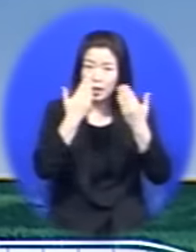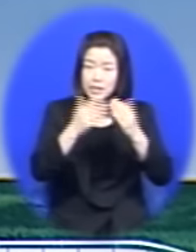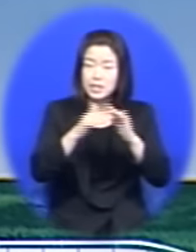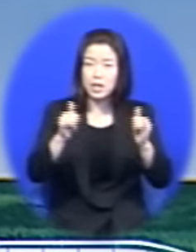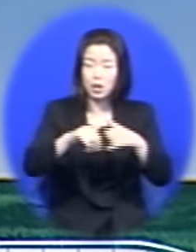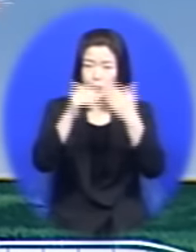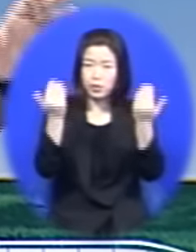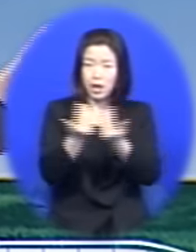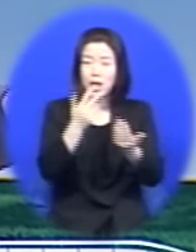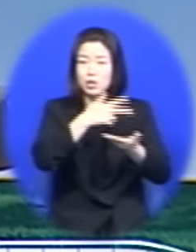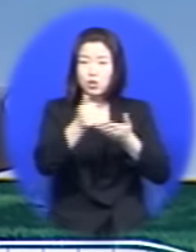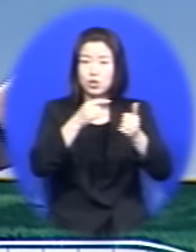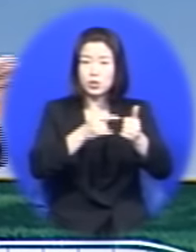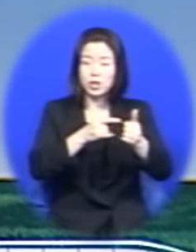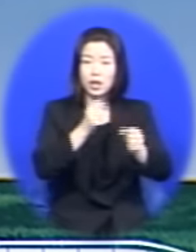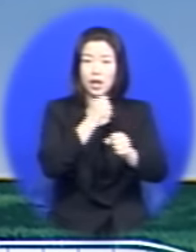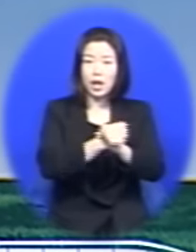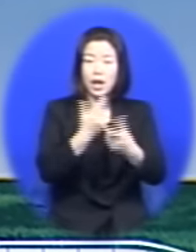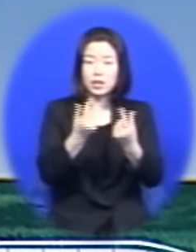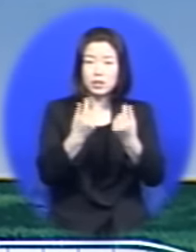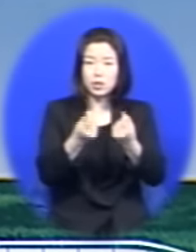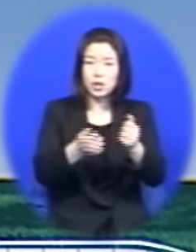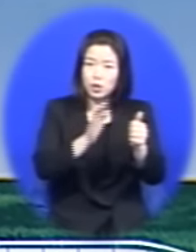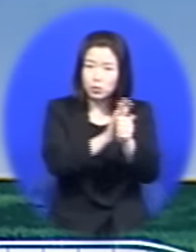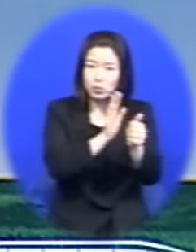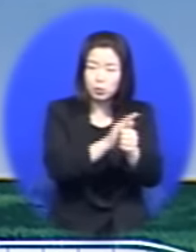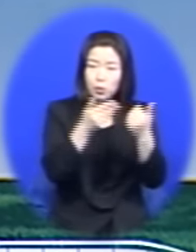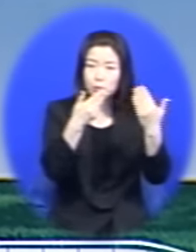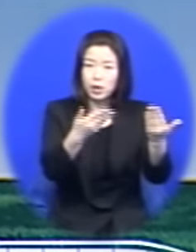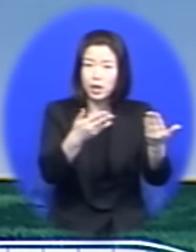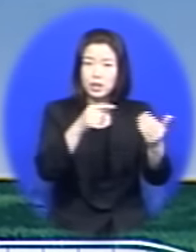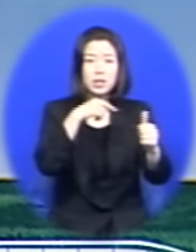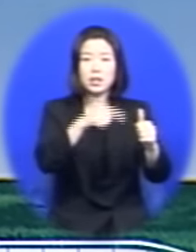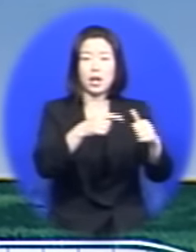다 주님께 하듯이 도우라 이런 교훈은 아니에요.